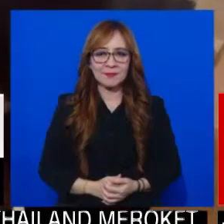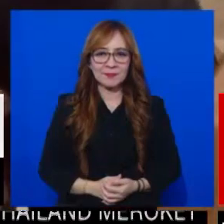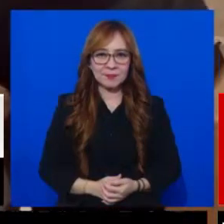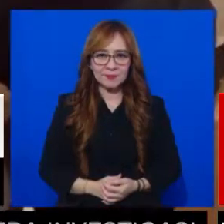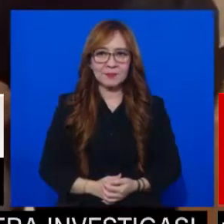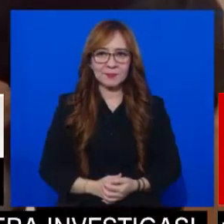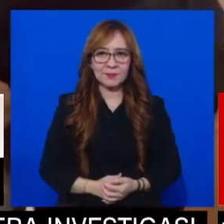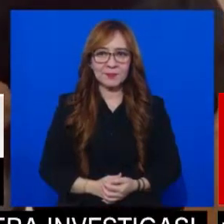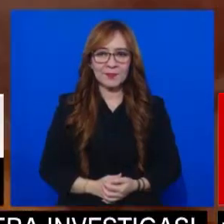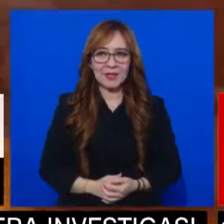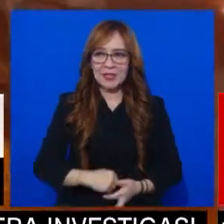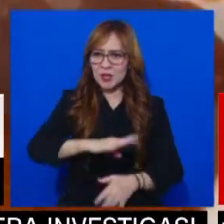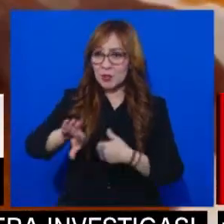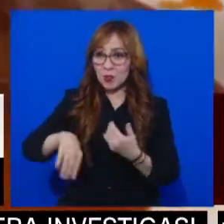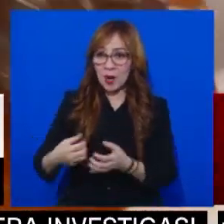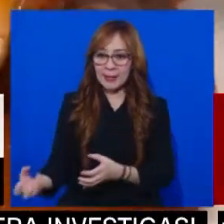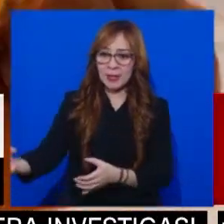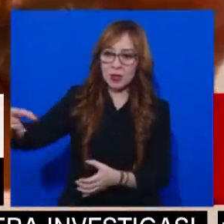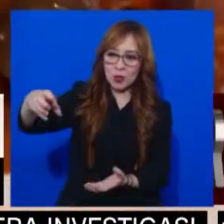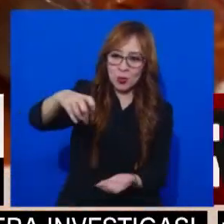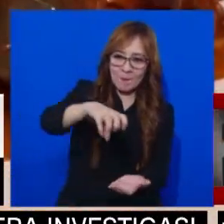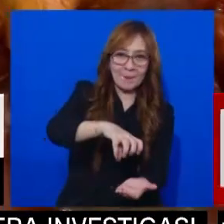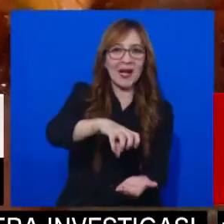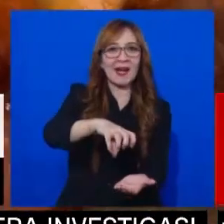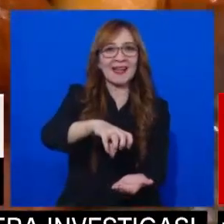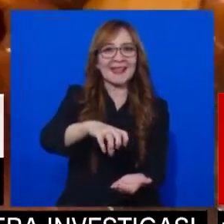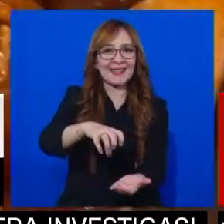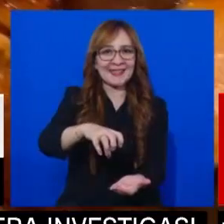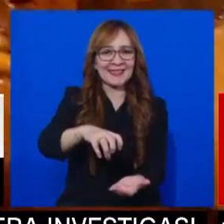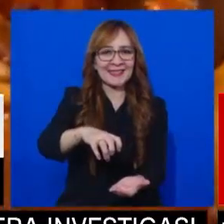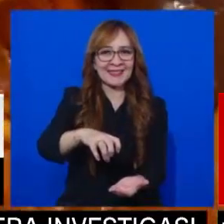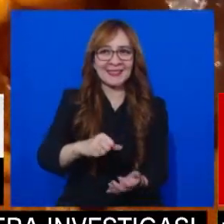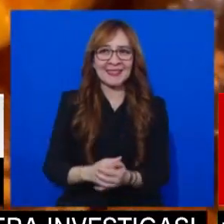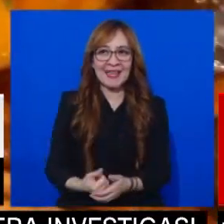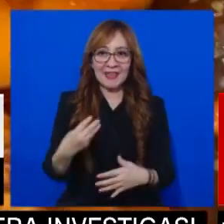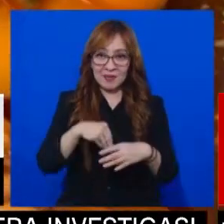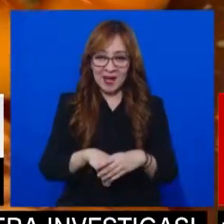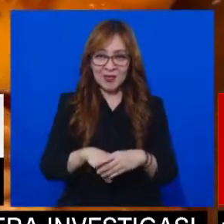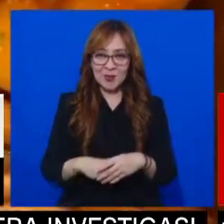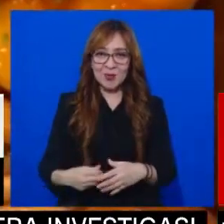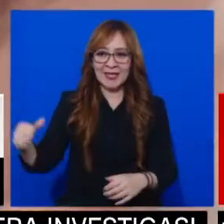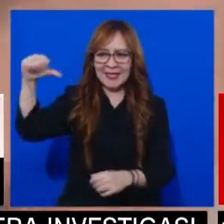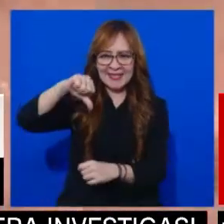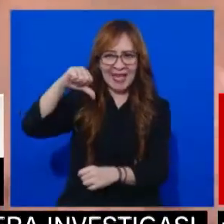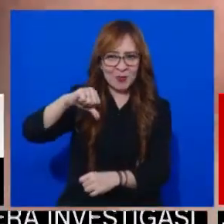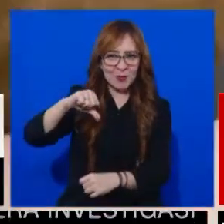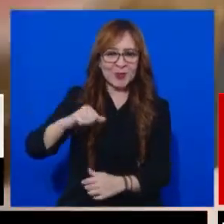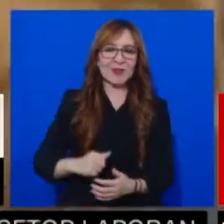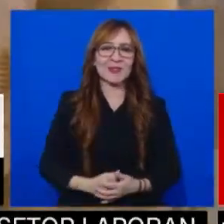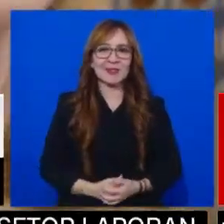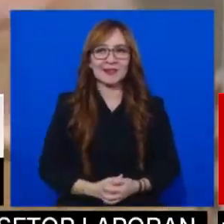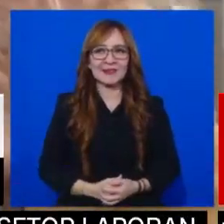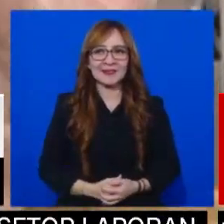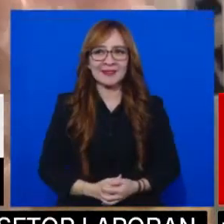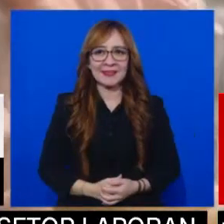Untuk penyajiannya, semua seafood ditumpahkan di depan penikmatnya, termasuk saus lautan api yang dimasak.